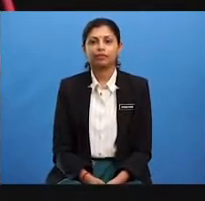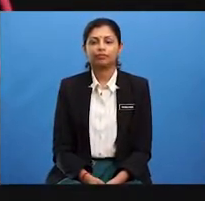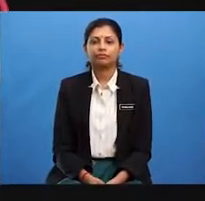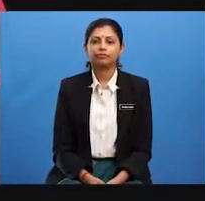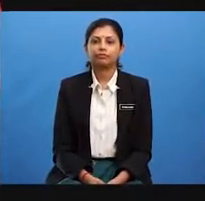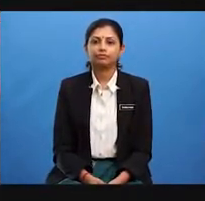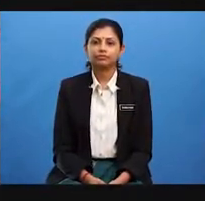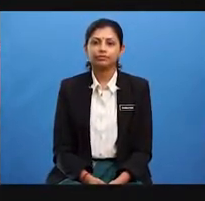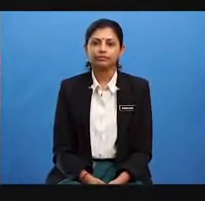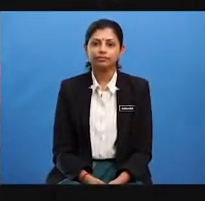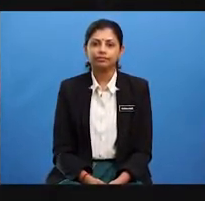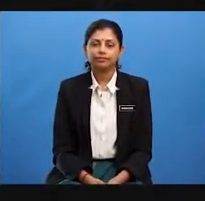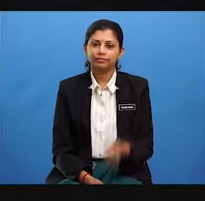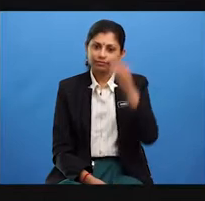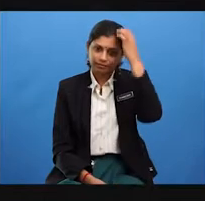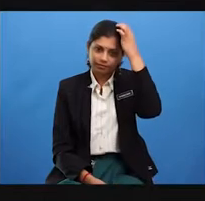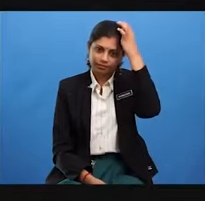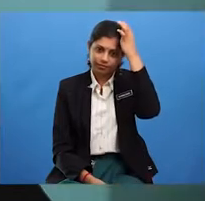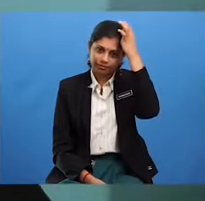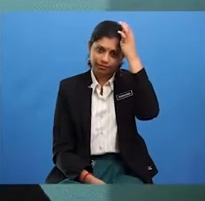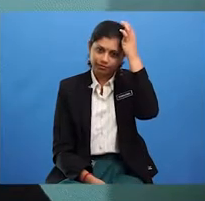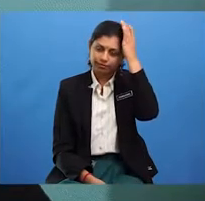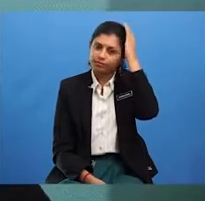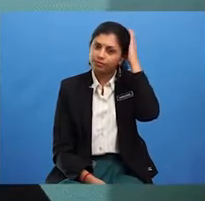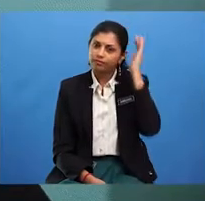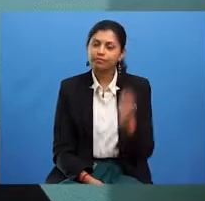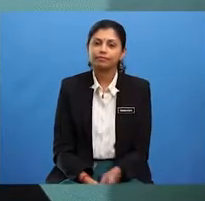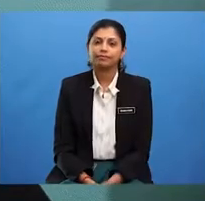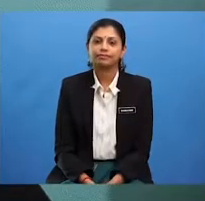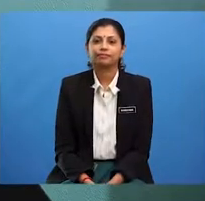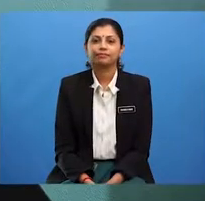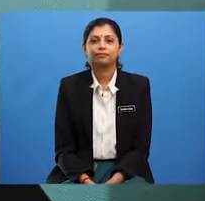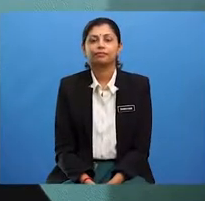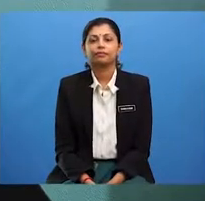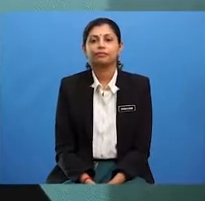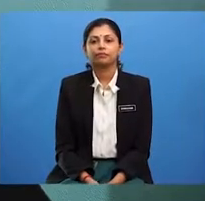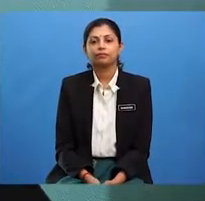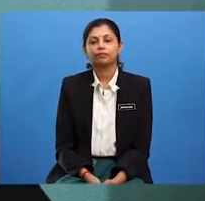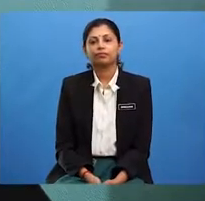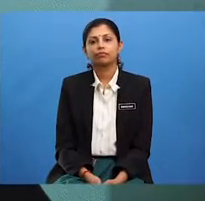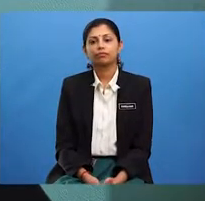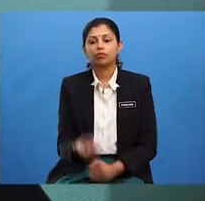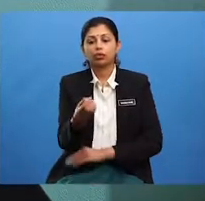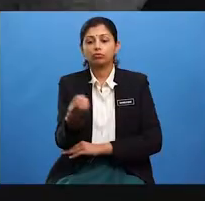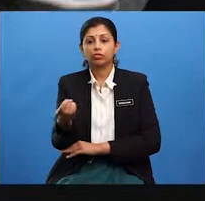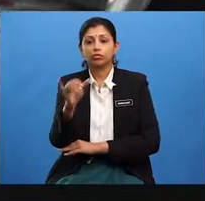satu mentol dan satu suis. Kemudian, objek-objek yang diuji